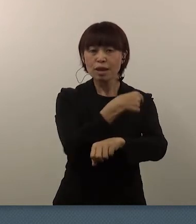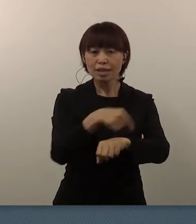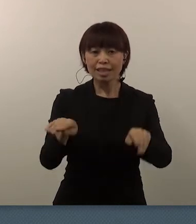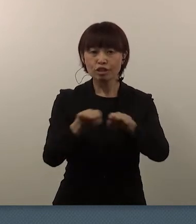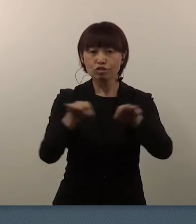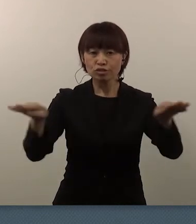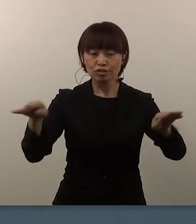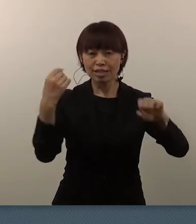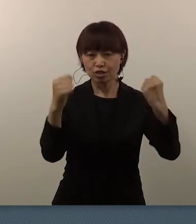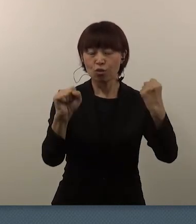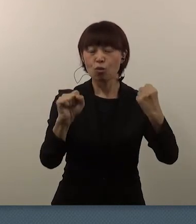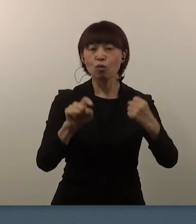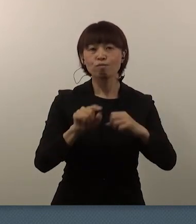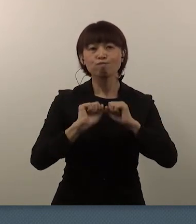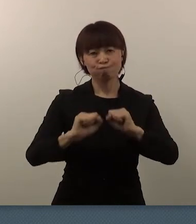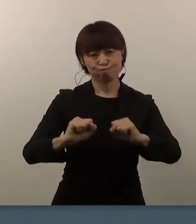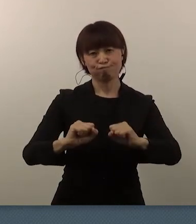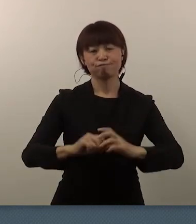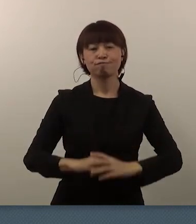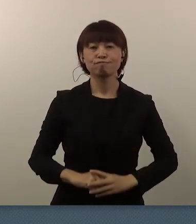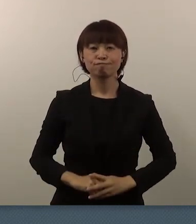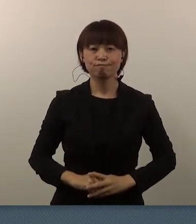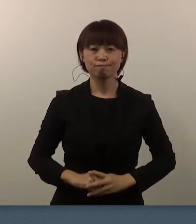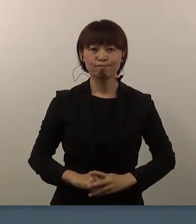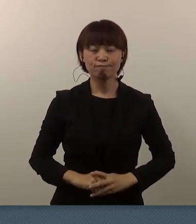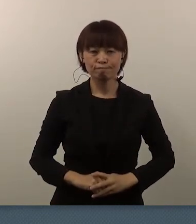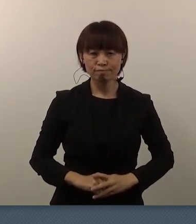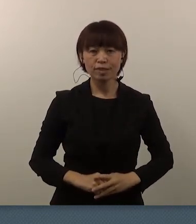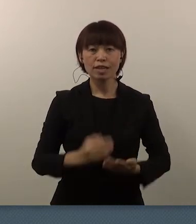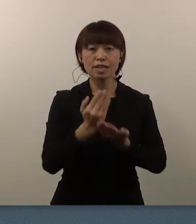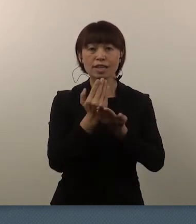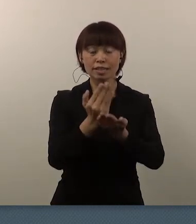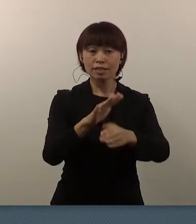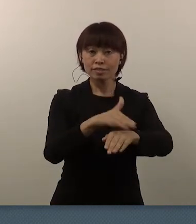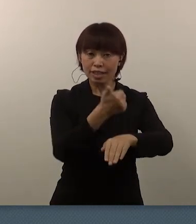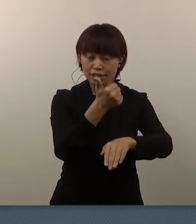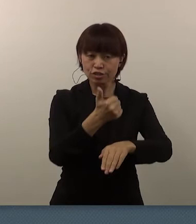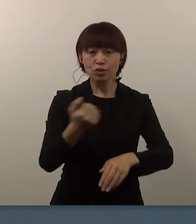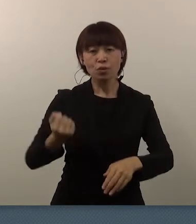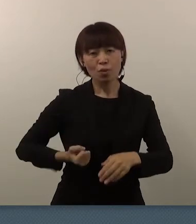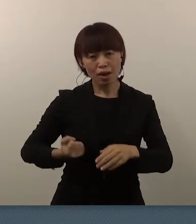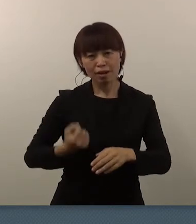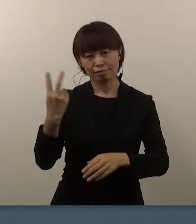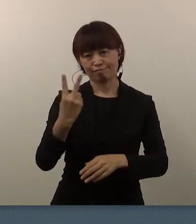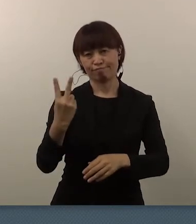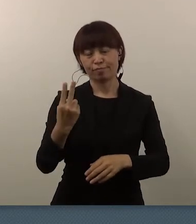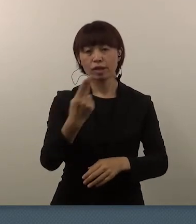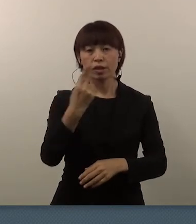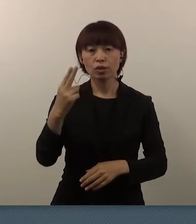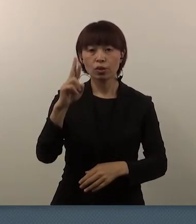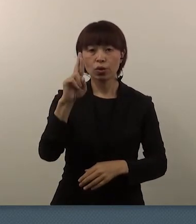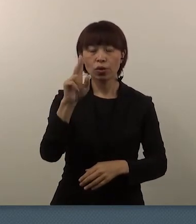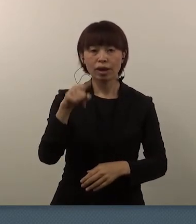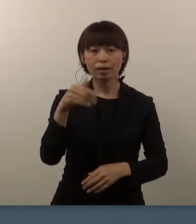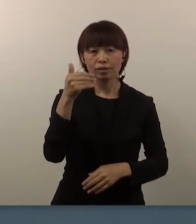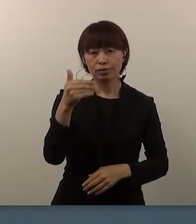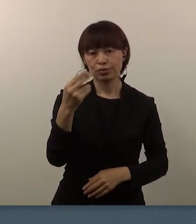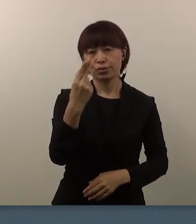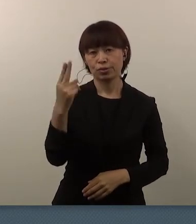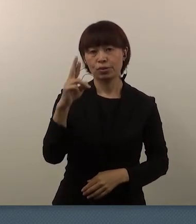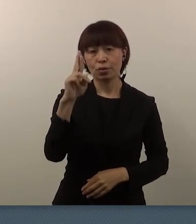ショーも実施します。セーリング選手やお笑い芸人ドランクドラゴンによるトークショーの